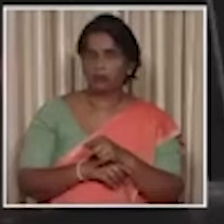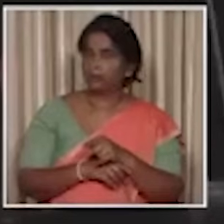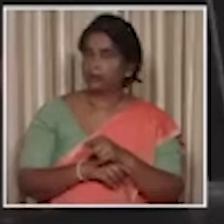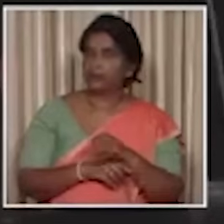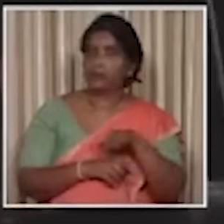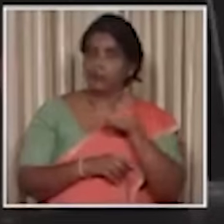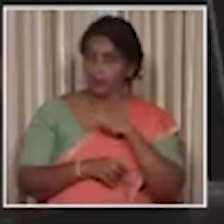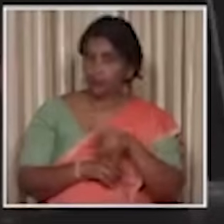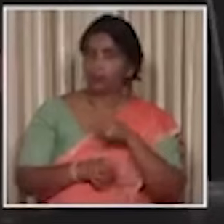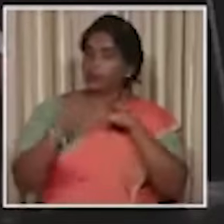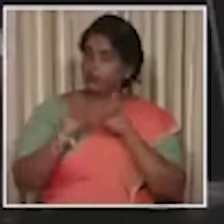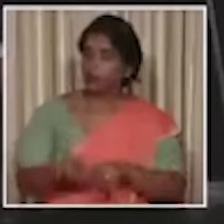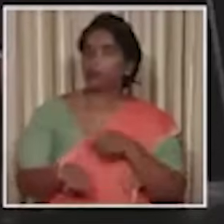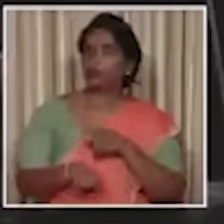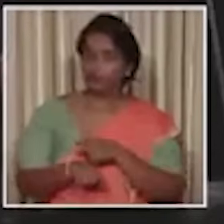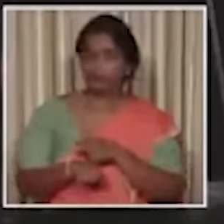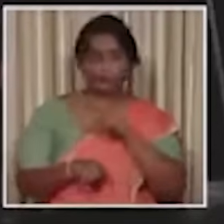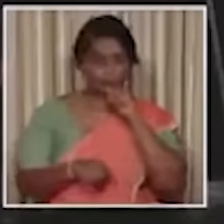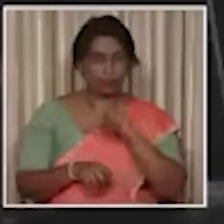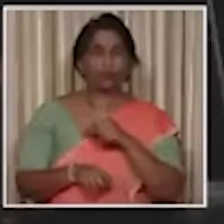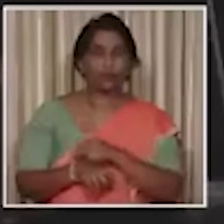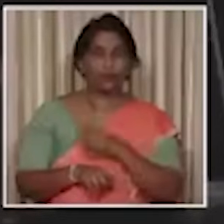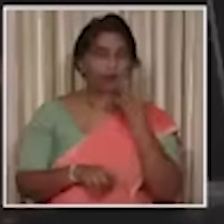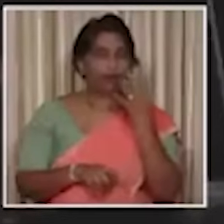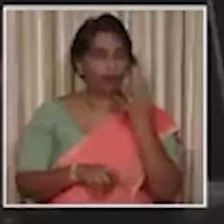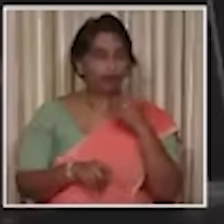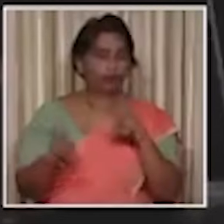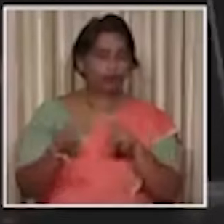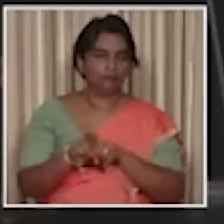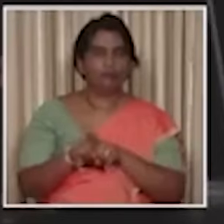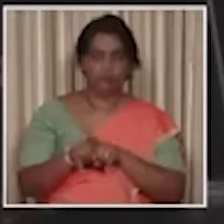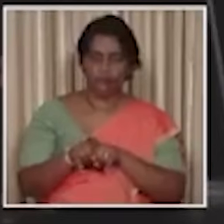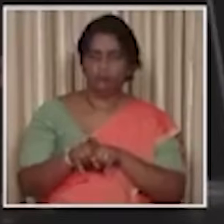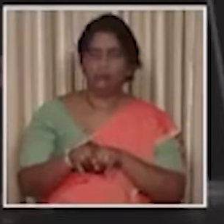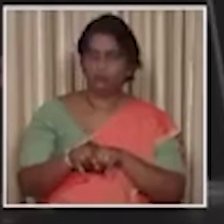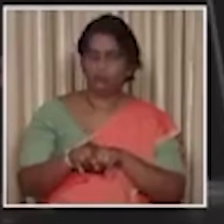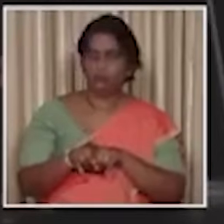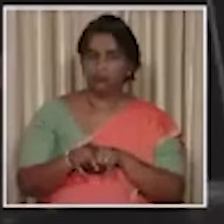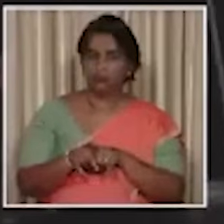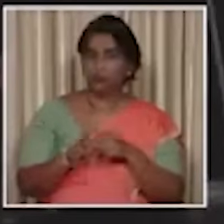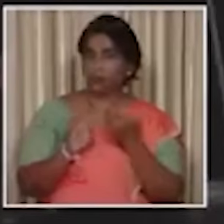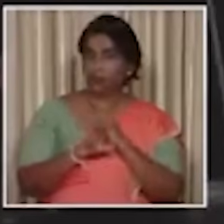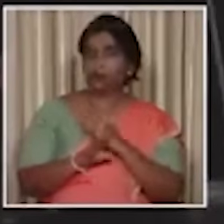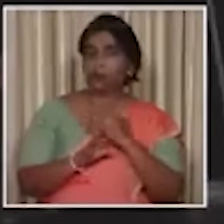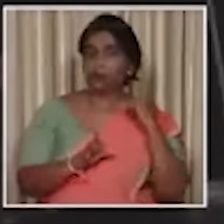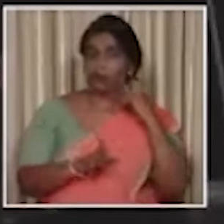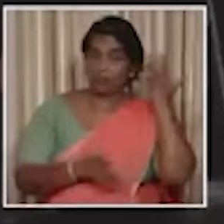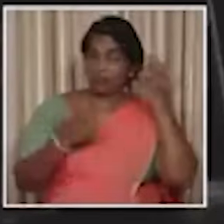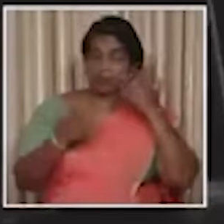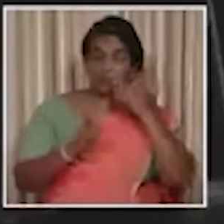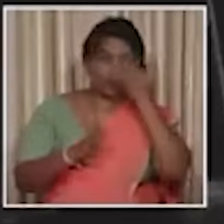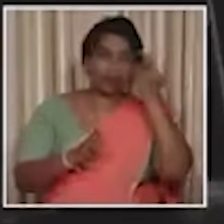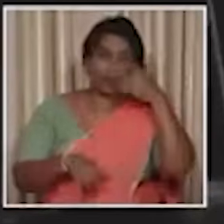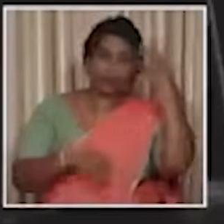இல்லத்திலே 4000 மாவீரர்களுடைய வித்துடல்கள் விதைக்கப்பட்டிருக்கிறது. அவ்வாறான ஒரு துயிலும் இல்லத்தில் அங்கே இருந்த